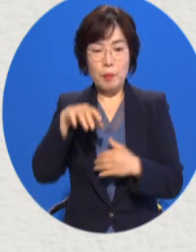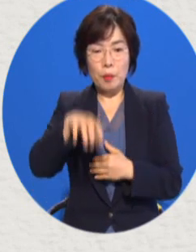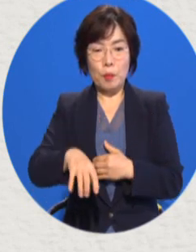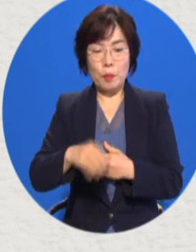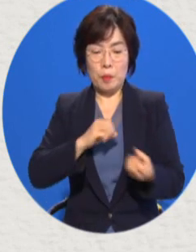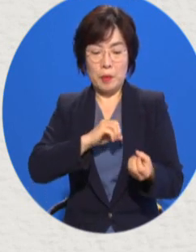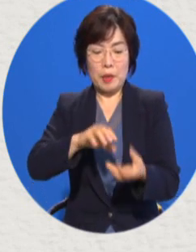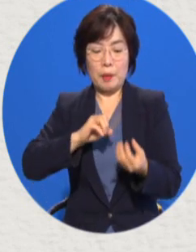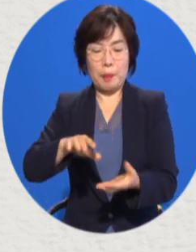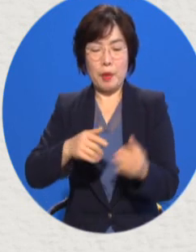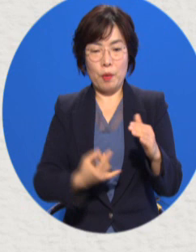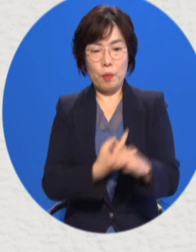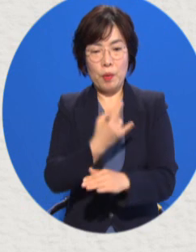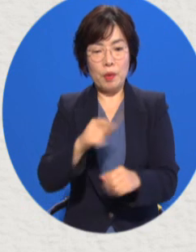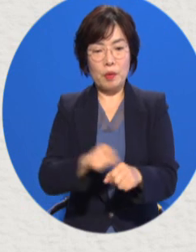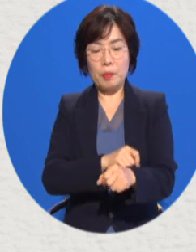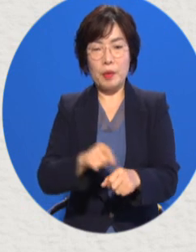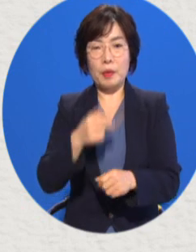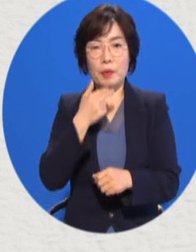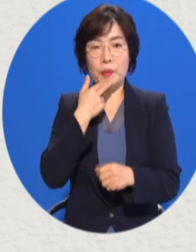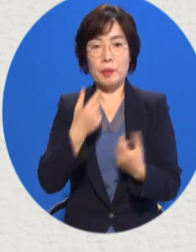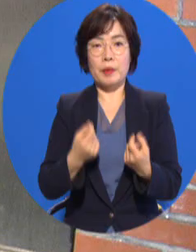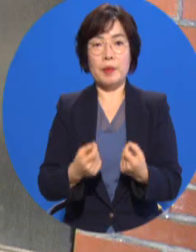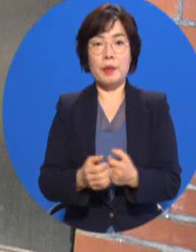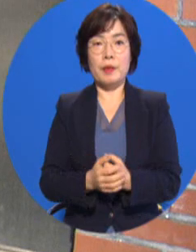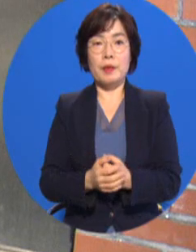택배 물량 외에는 늘어나는 건 없거든요.